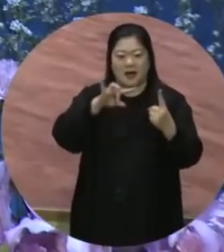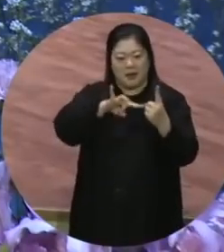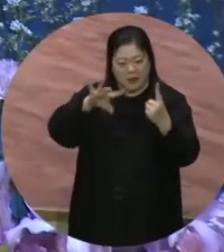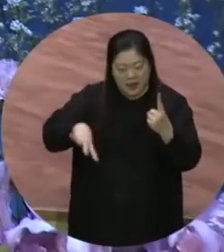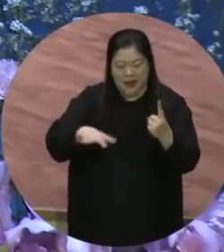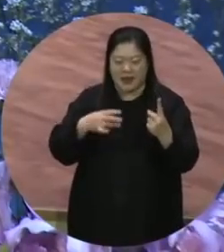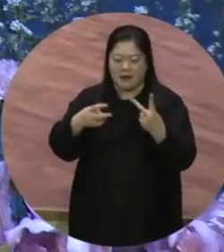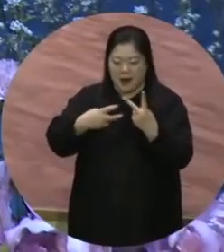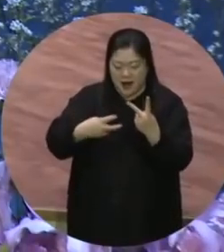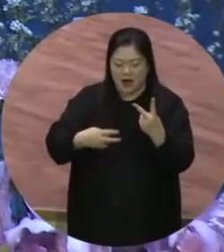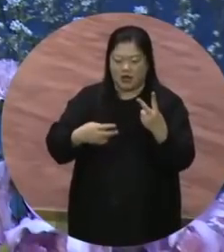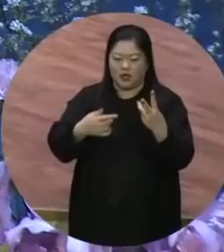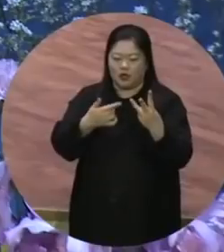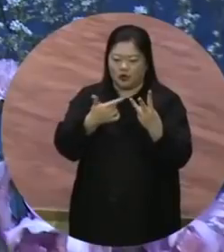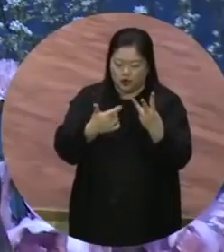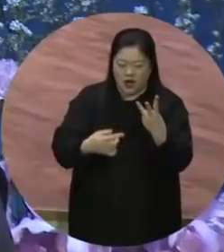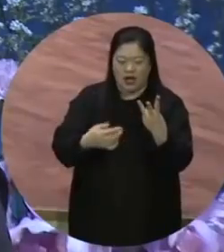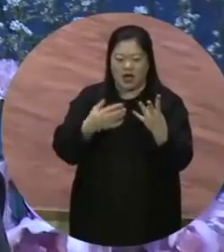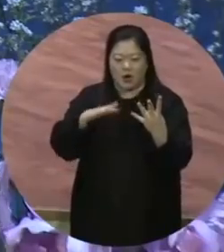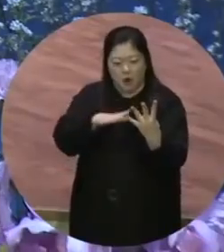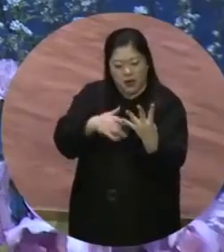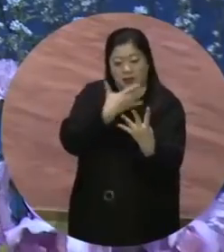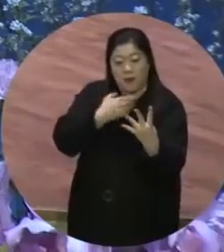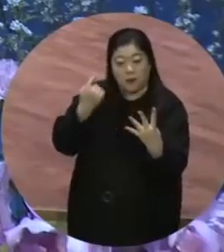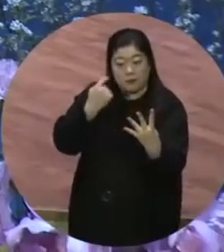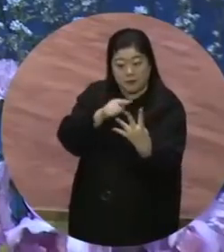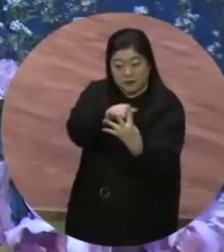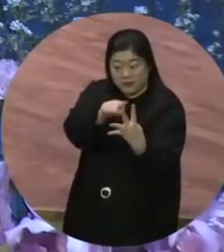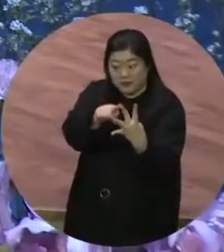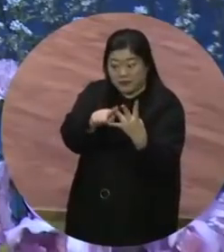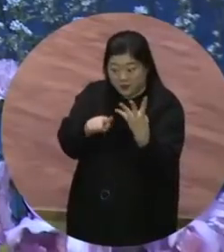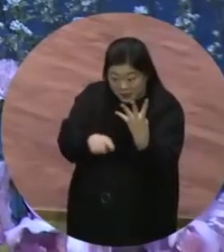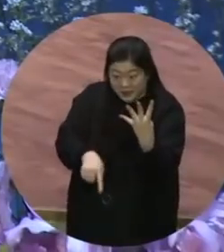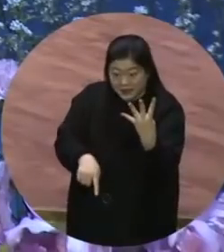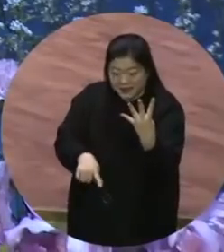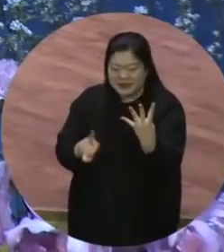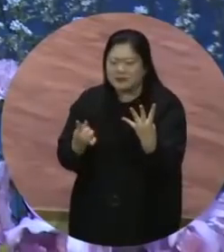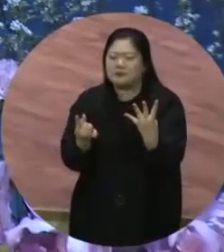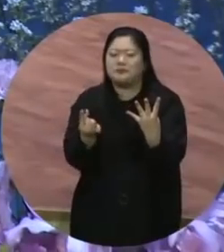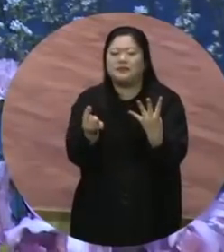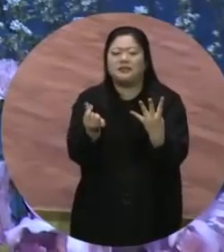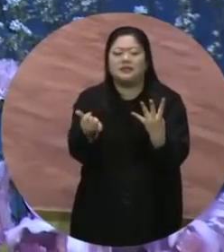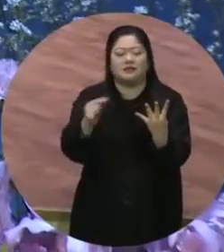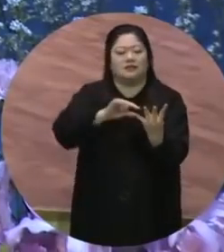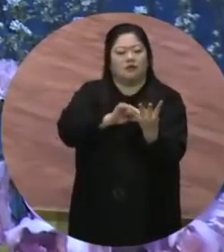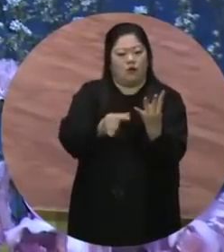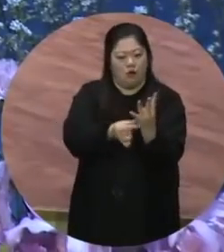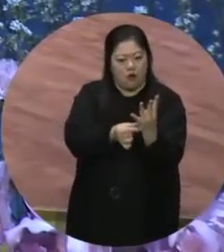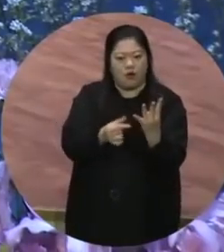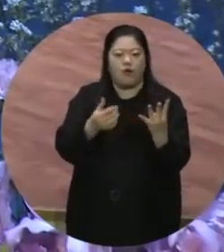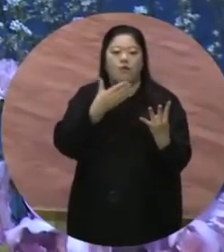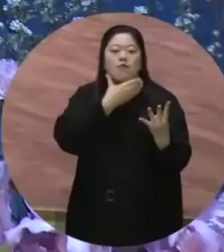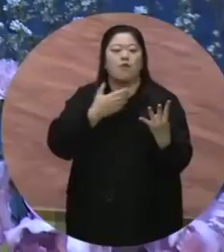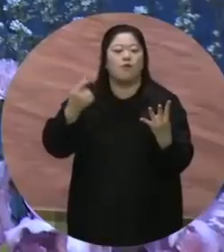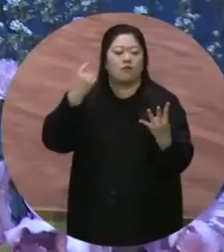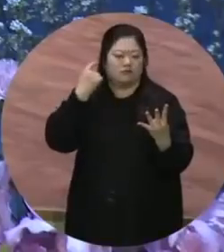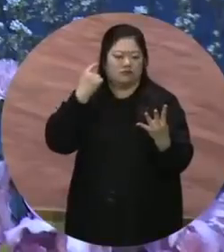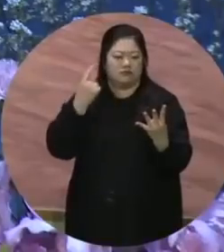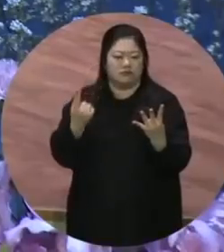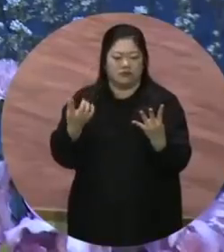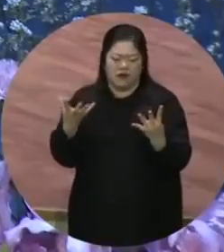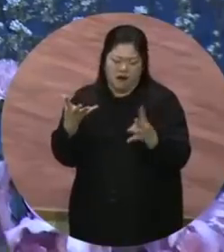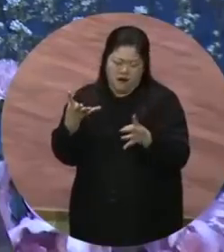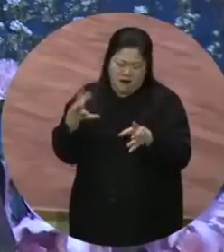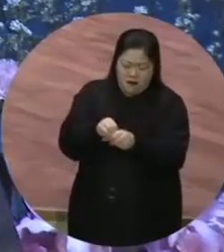마가, 누가, 요한 이 사복음서와 거의 비견할 정도로 그렇게 이